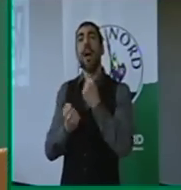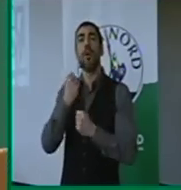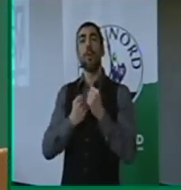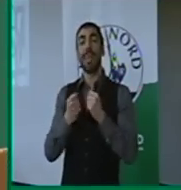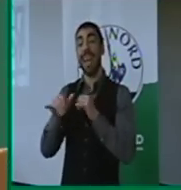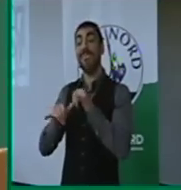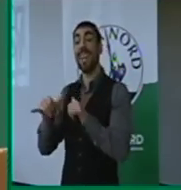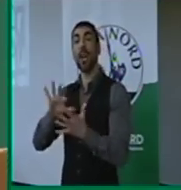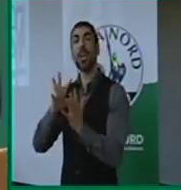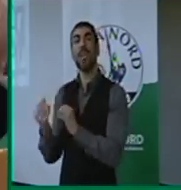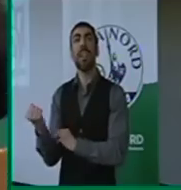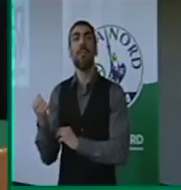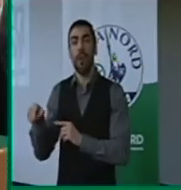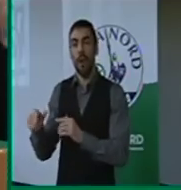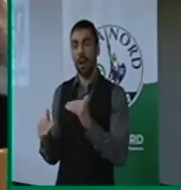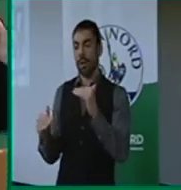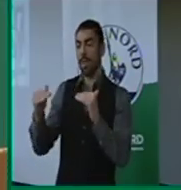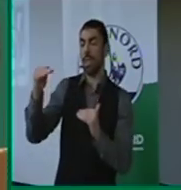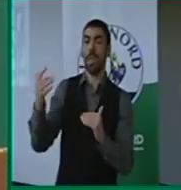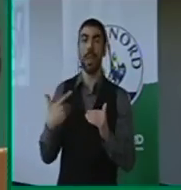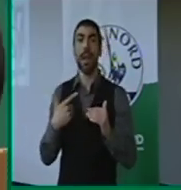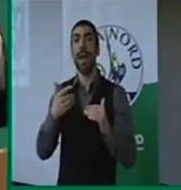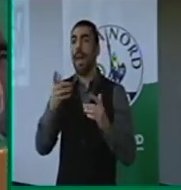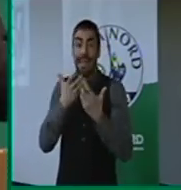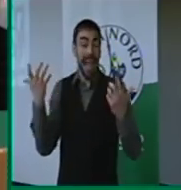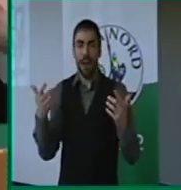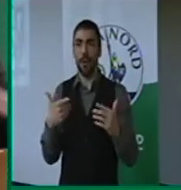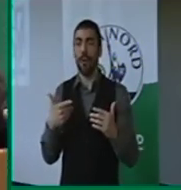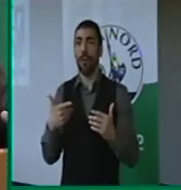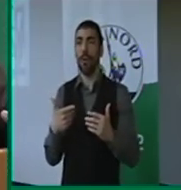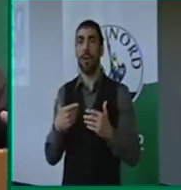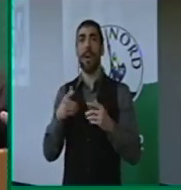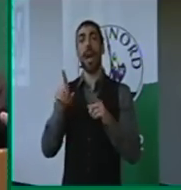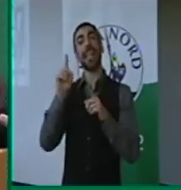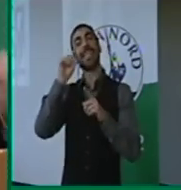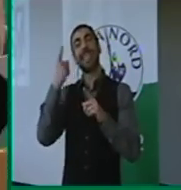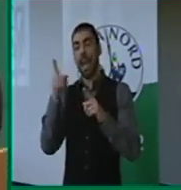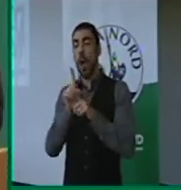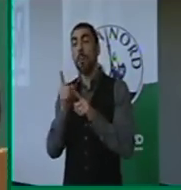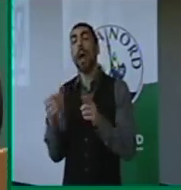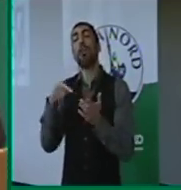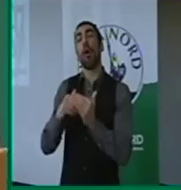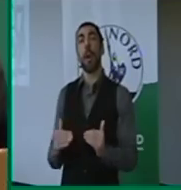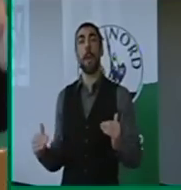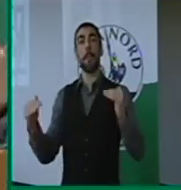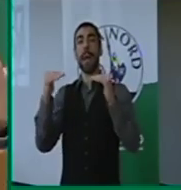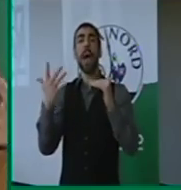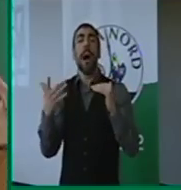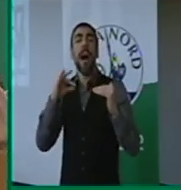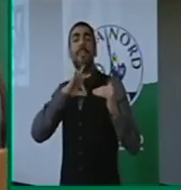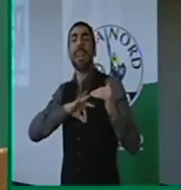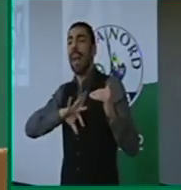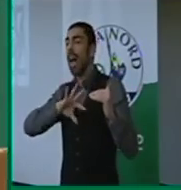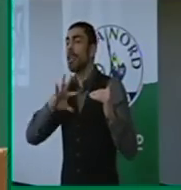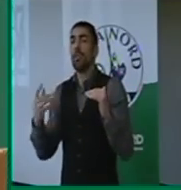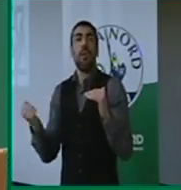del Veneto che anche se Paradossalmente si pareggi assero le cose il vantaggio sarebbe troppo